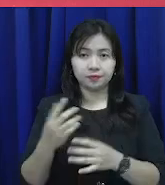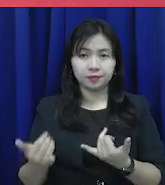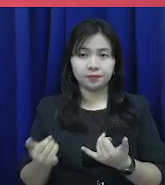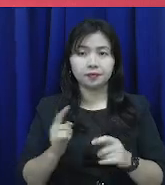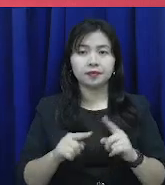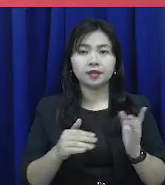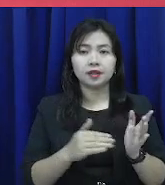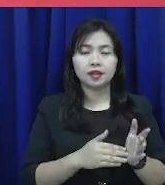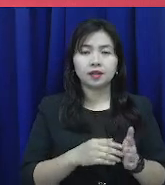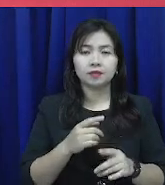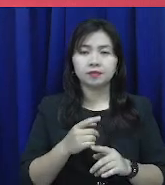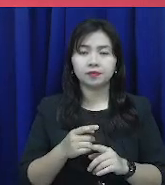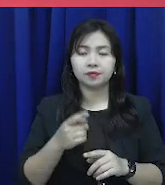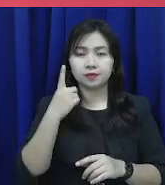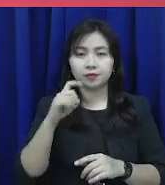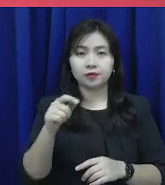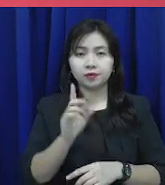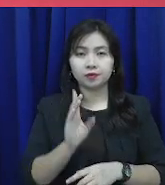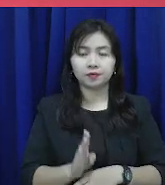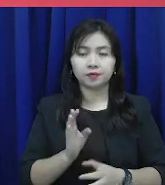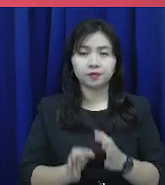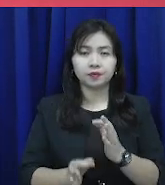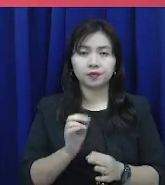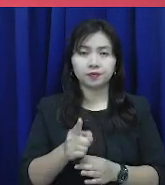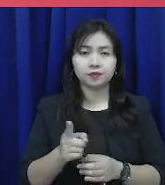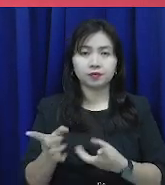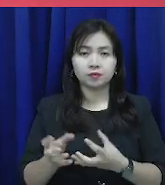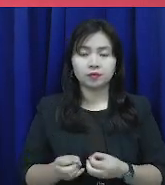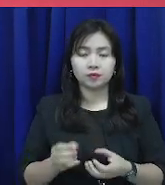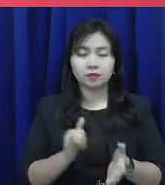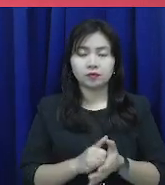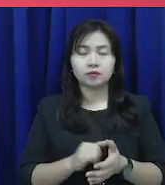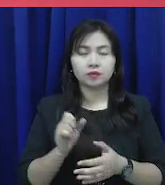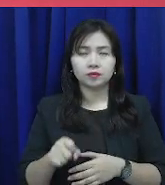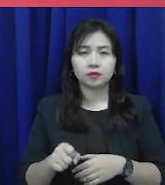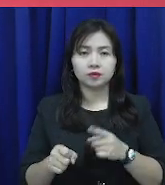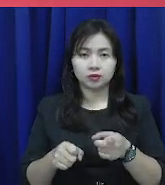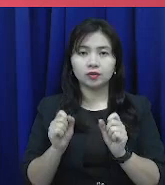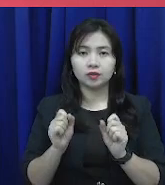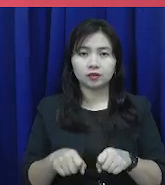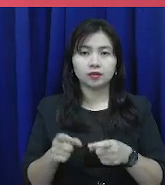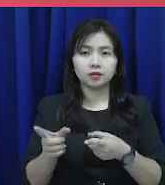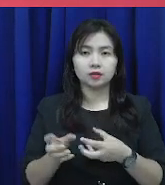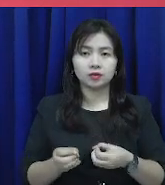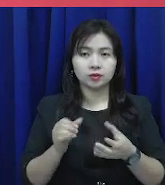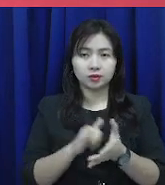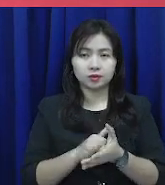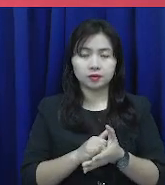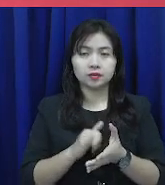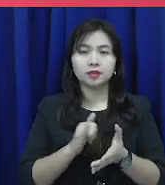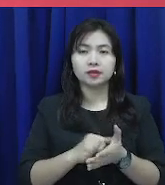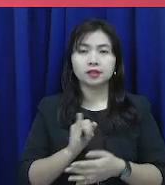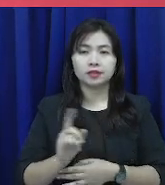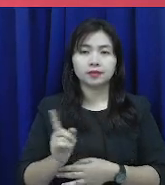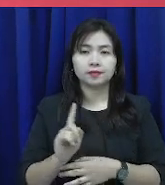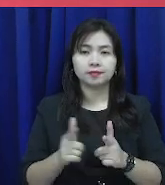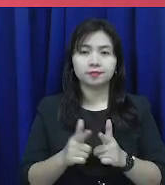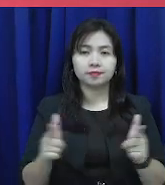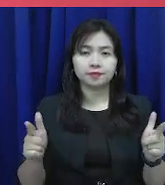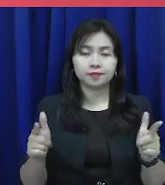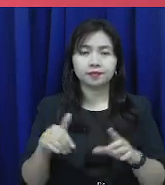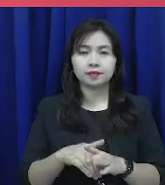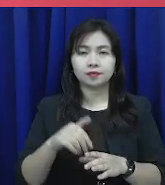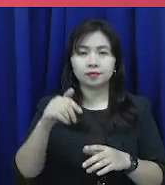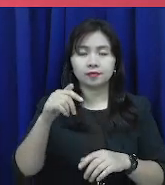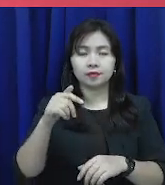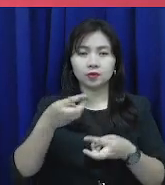Panginoon mga kapatid if you are doing this at the same time you will be able to do this you see Yan po ang kagandahan mga kapatid sa pamamaraan